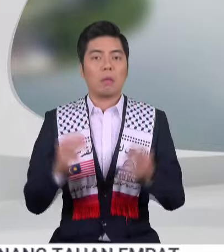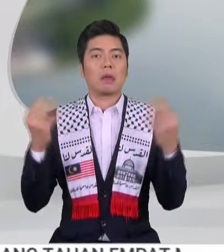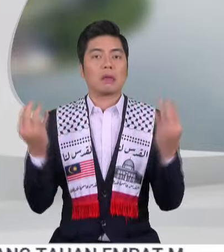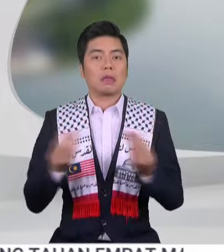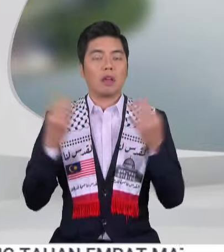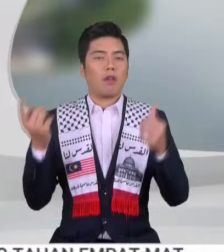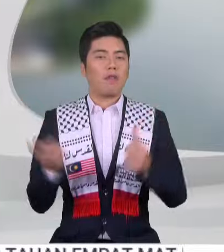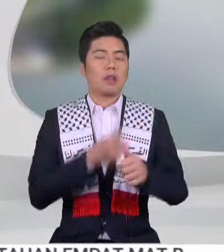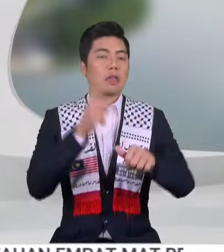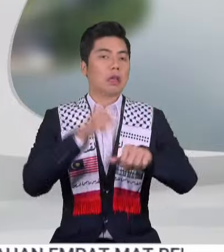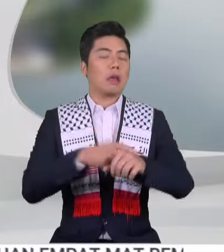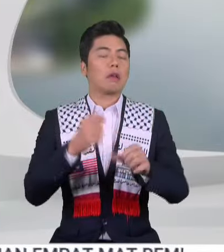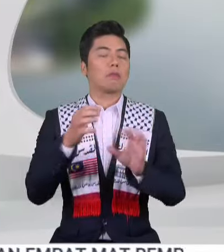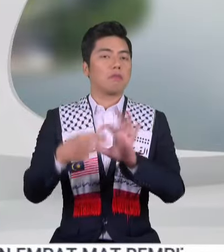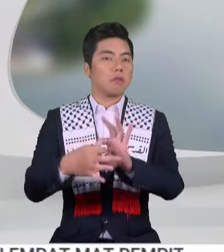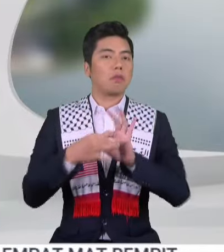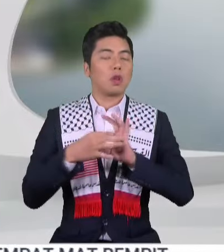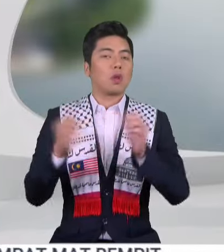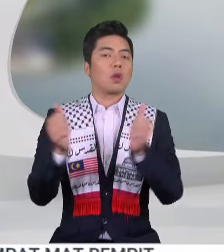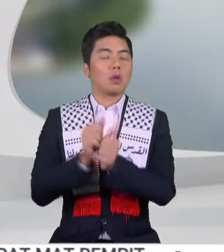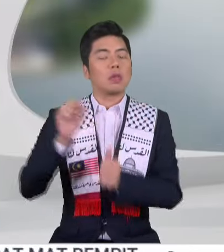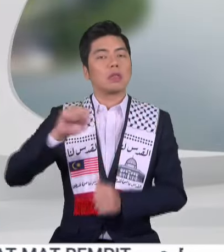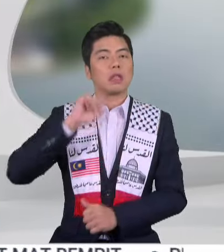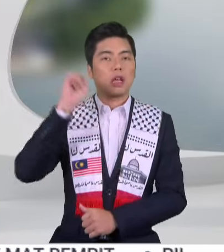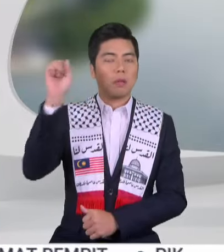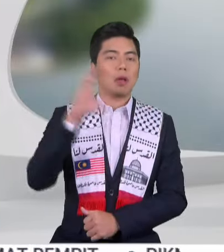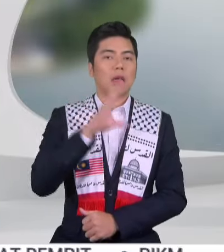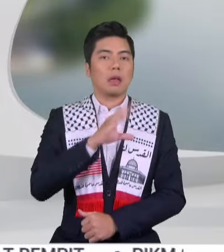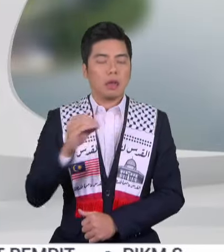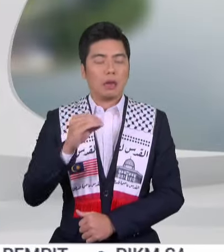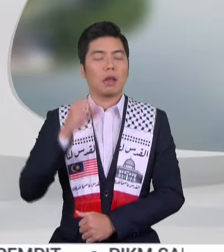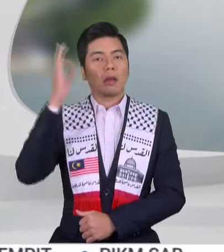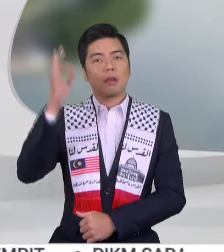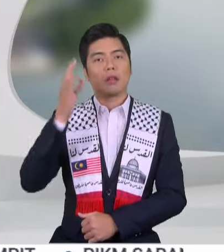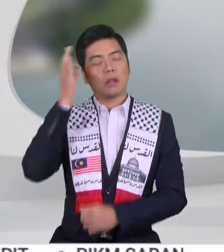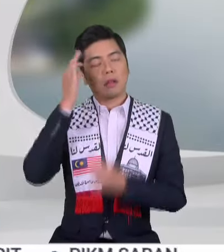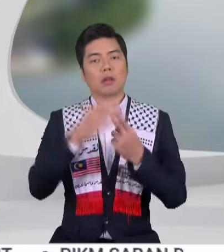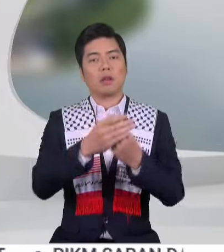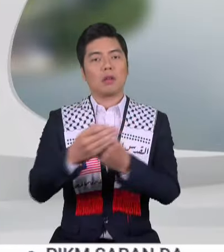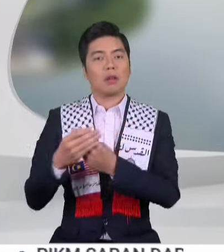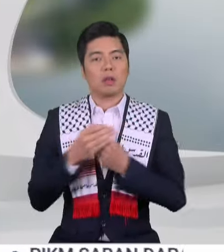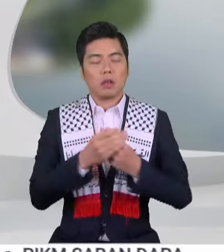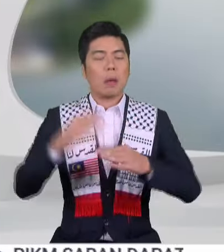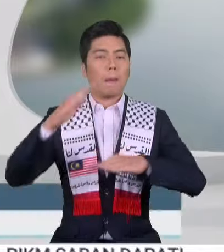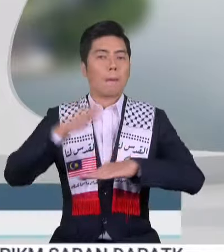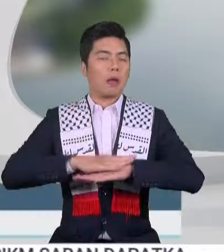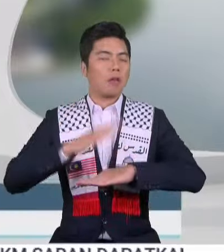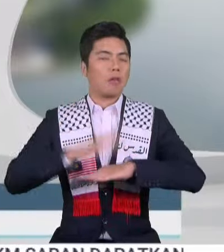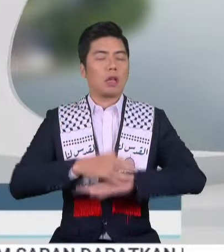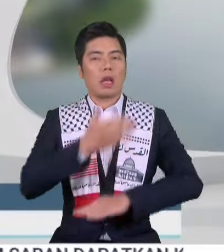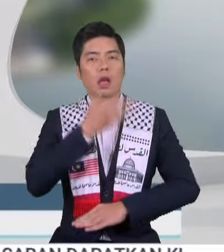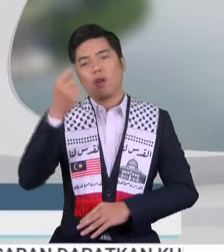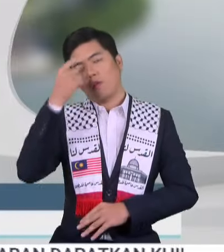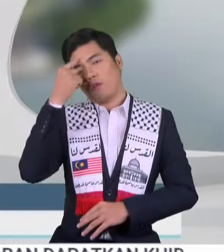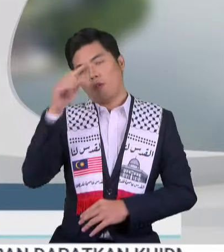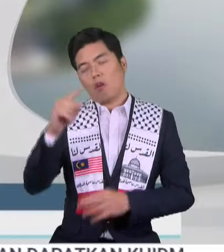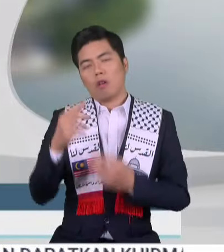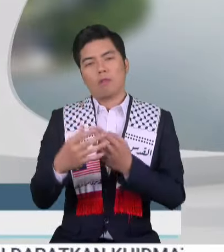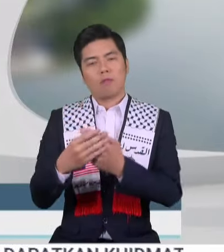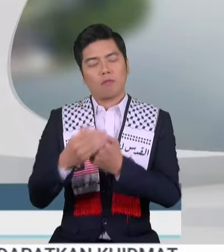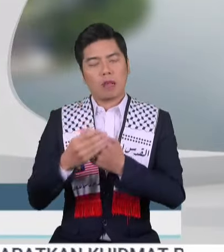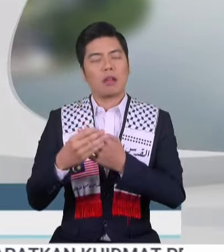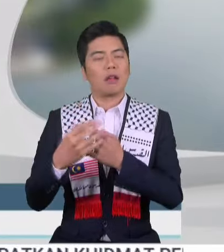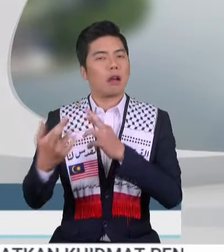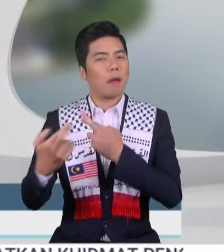ini adalah kerjasama Kerajaan Negeri Sabah dan Kementerian Perpaduan Negara, platform terbaik mengeratkan hubungan